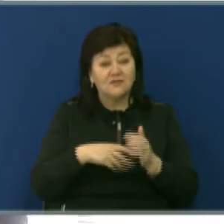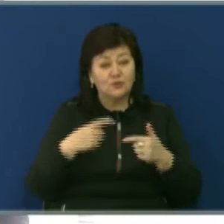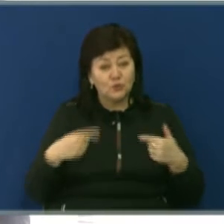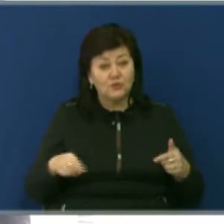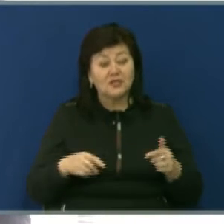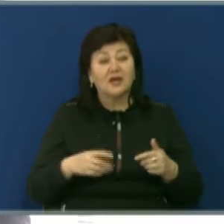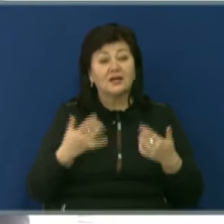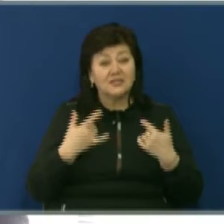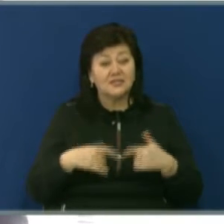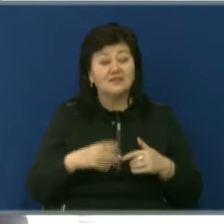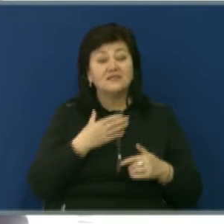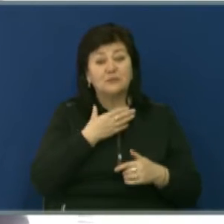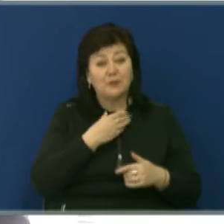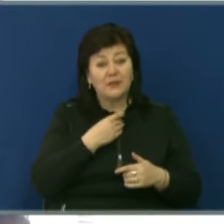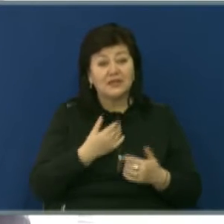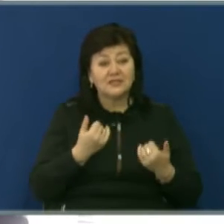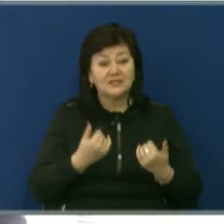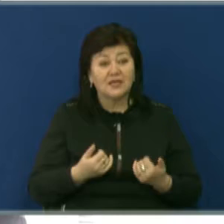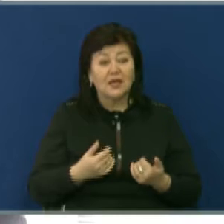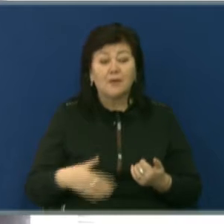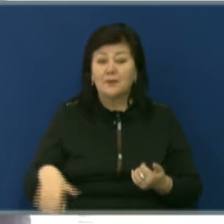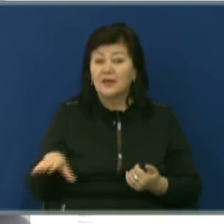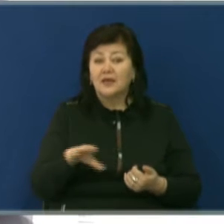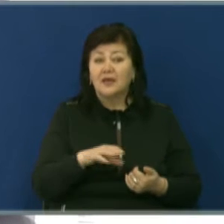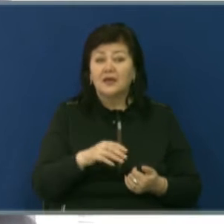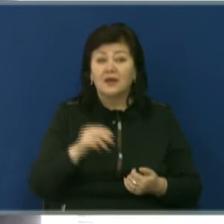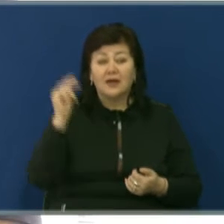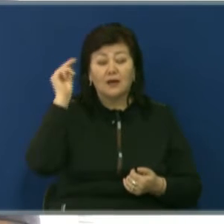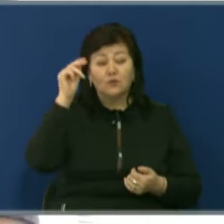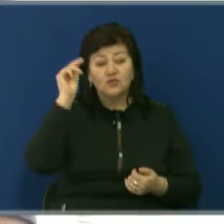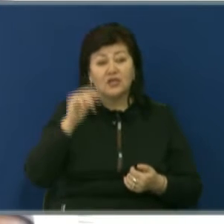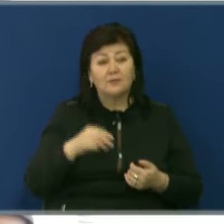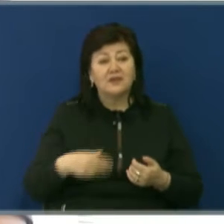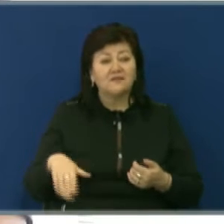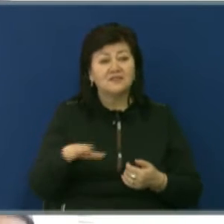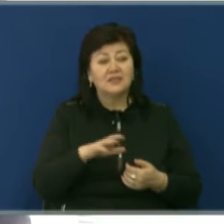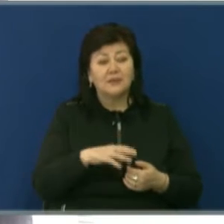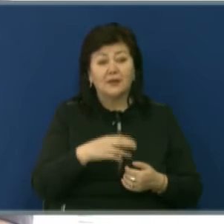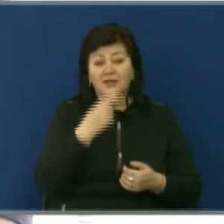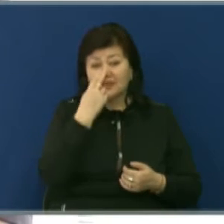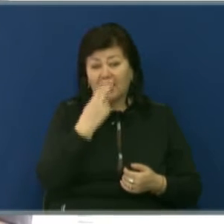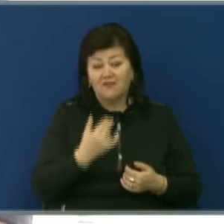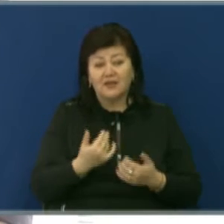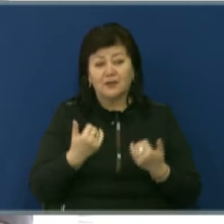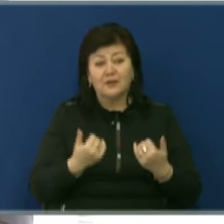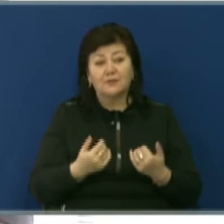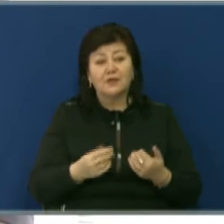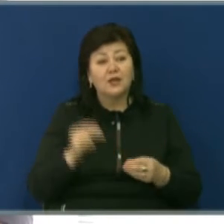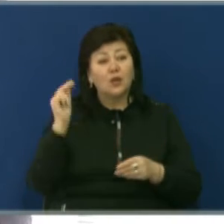басқанда қиындық көрмесе дейміз. Сондықтан оларға барлық дағдыларды үйретуге тырысамыз. Соған сәйкес балаларымыз да